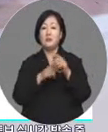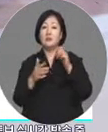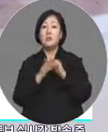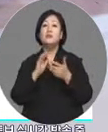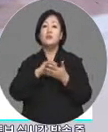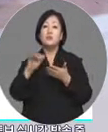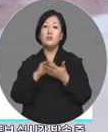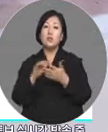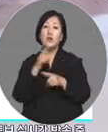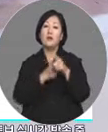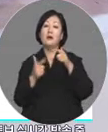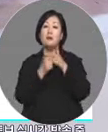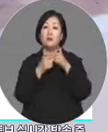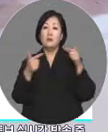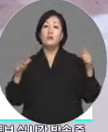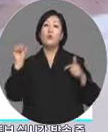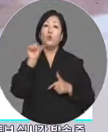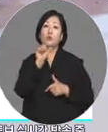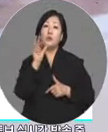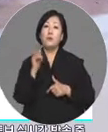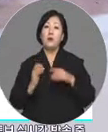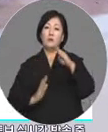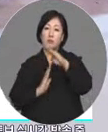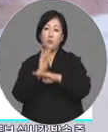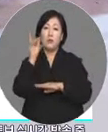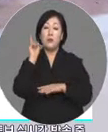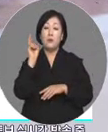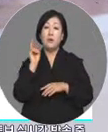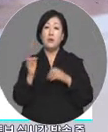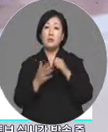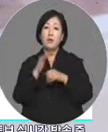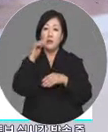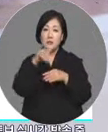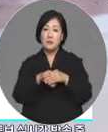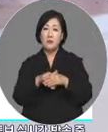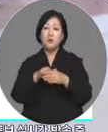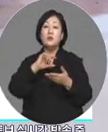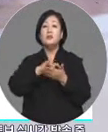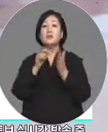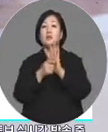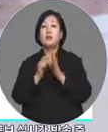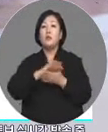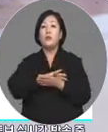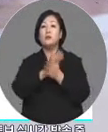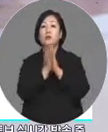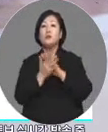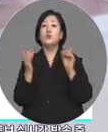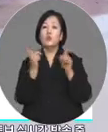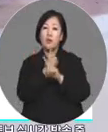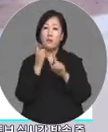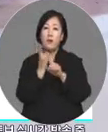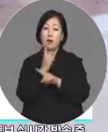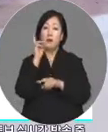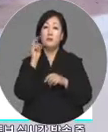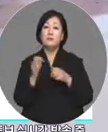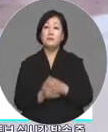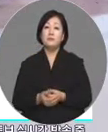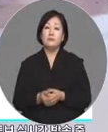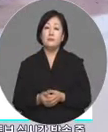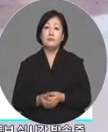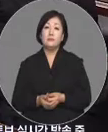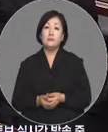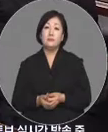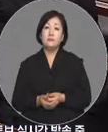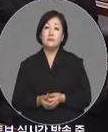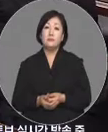이 숫자가 5천 명을 넘기게 됩니다. 선거에 적잖은 변수가 될 전망입니다. 김익현 기자입니다.